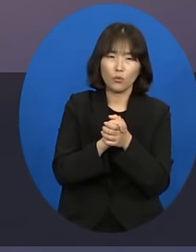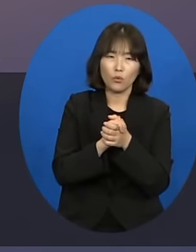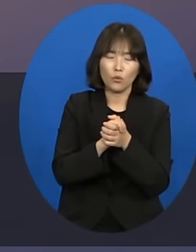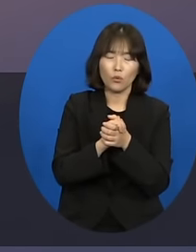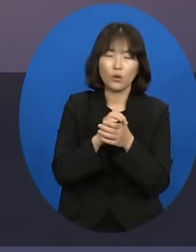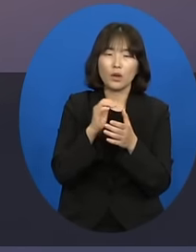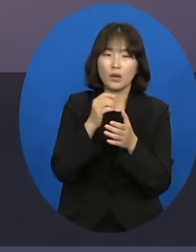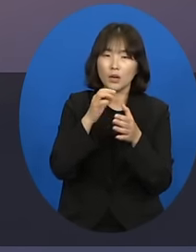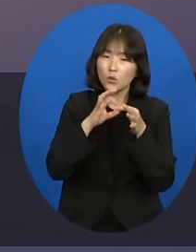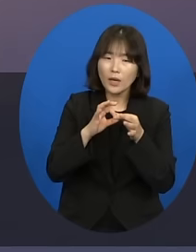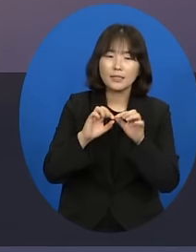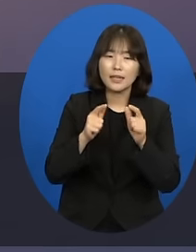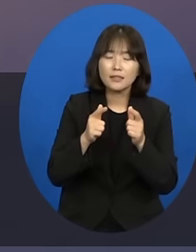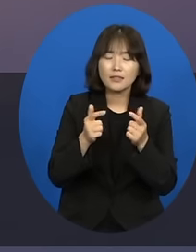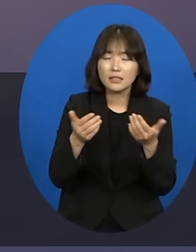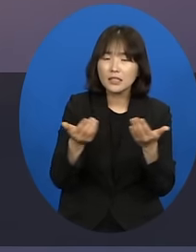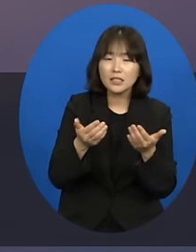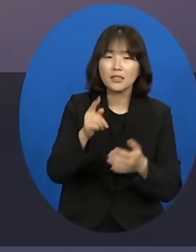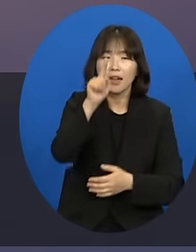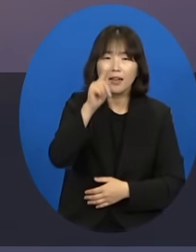모든 일을 기도할 수 있어요.